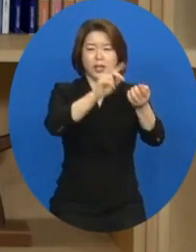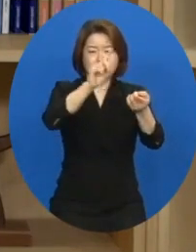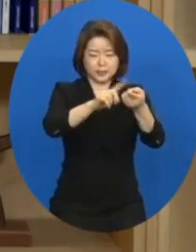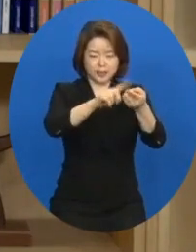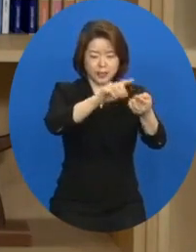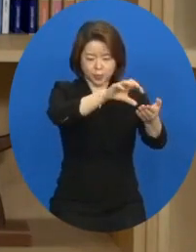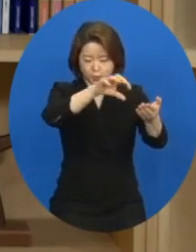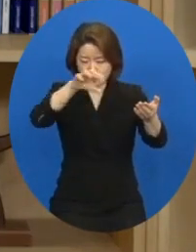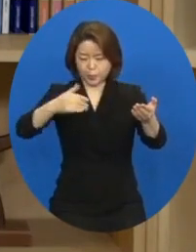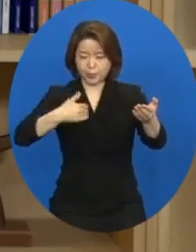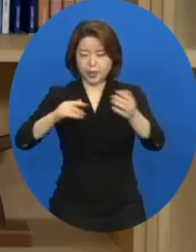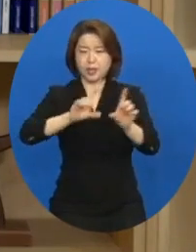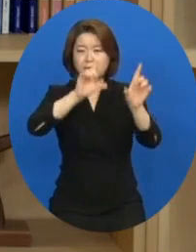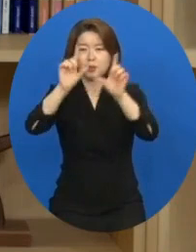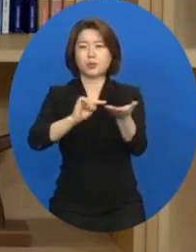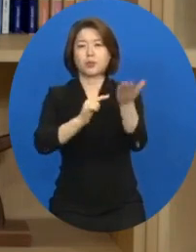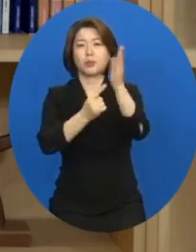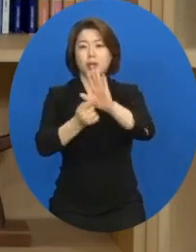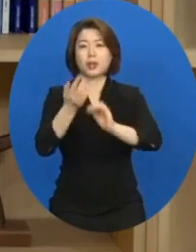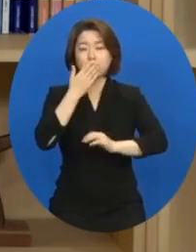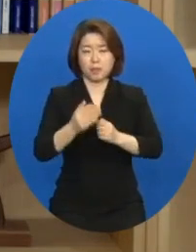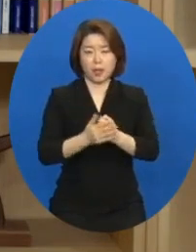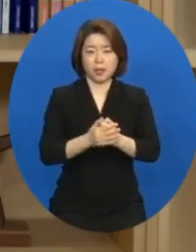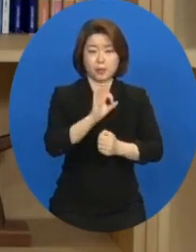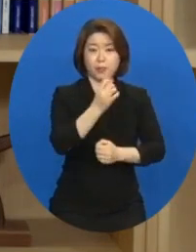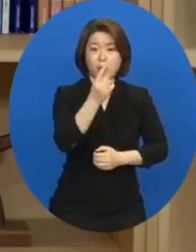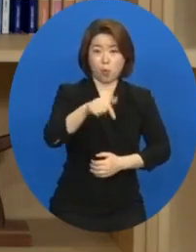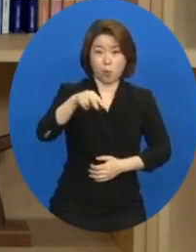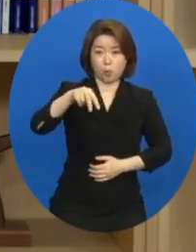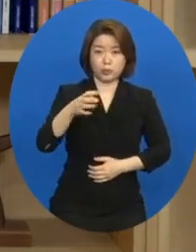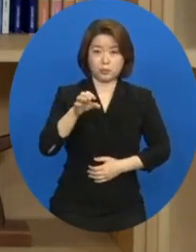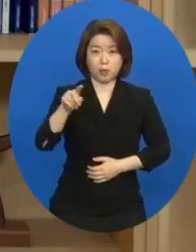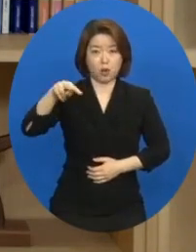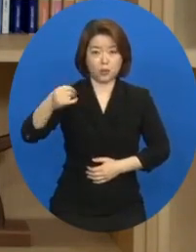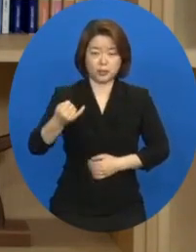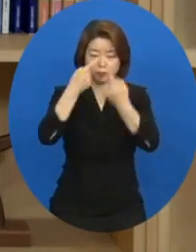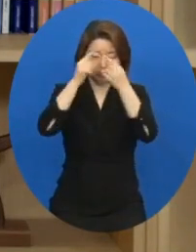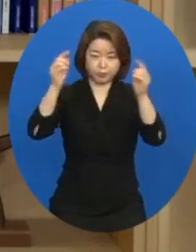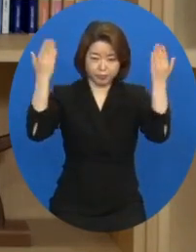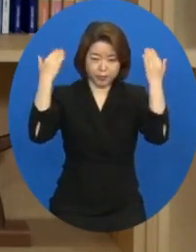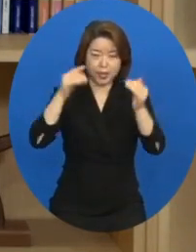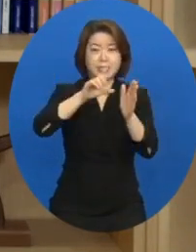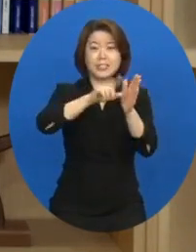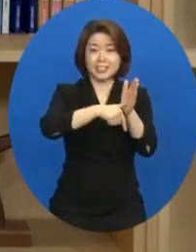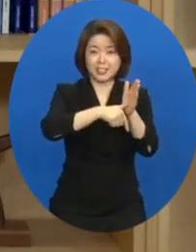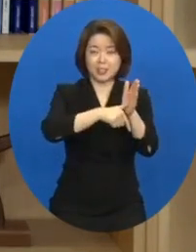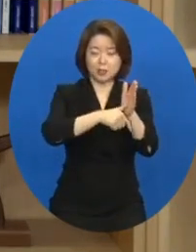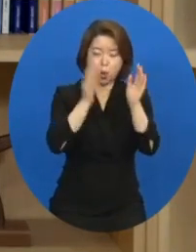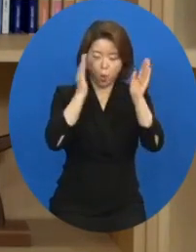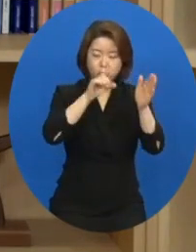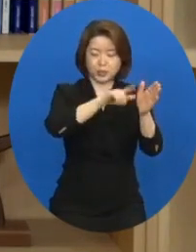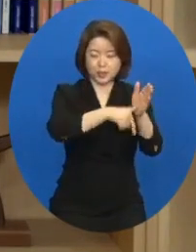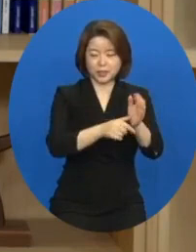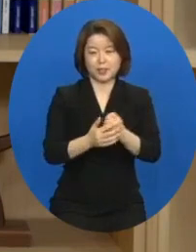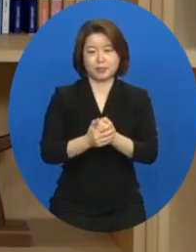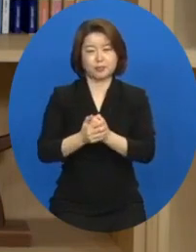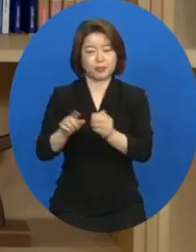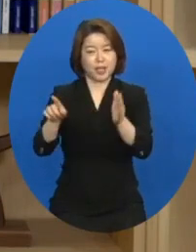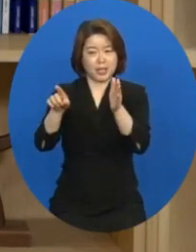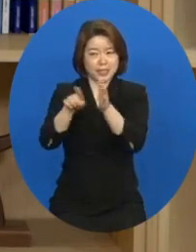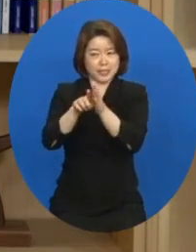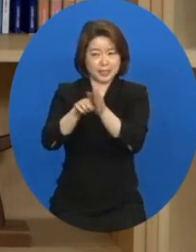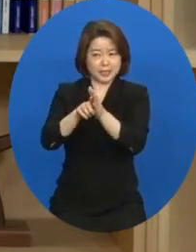나타나는 겁니다 옥스퍼드 대학의 어느 수업시간 입니다 신학적인 관점에 대한